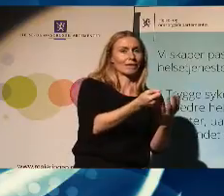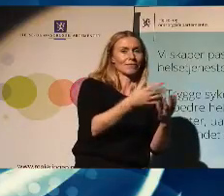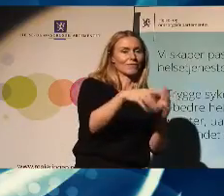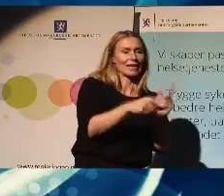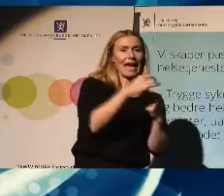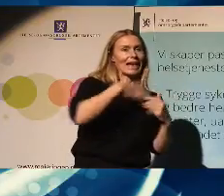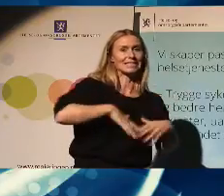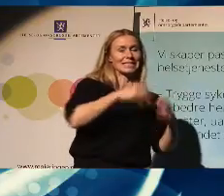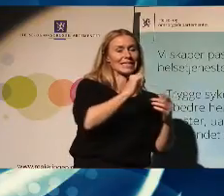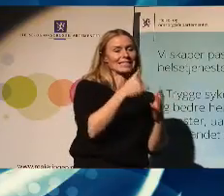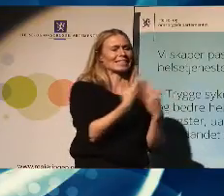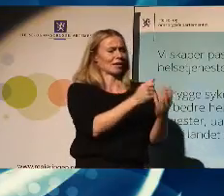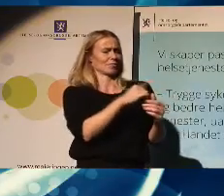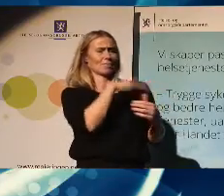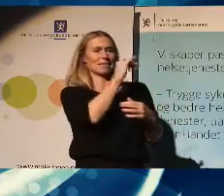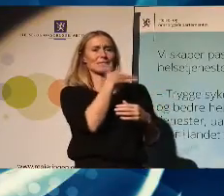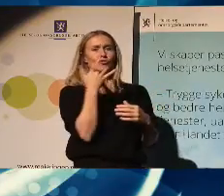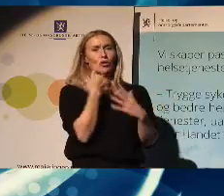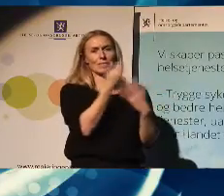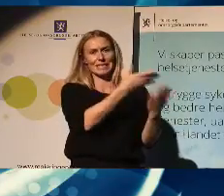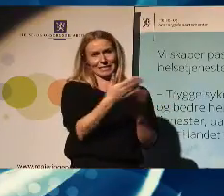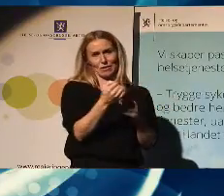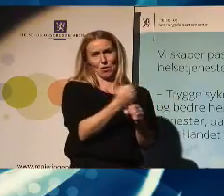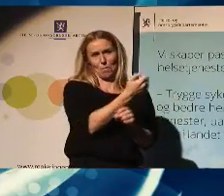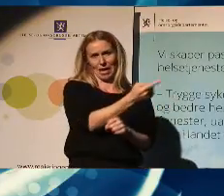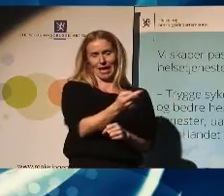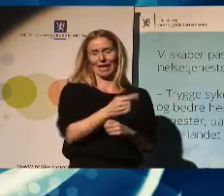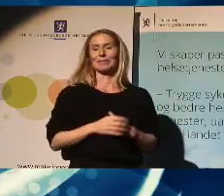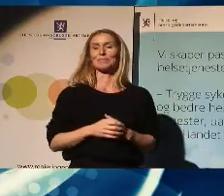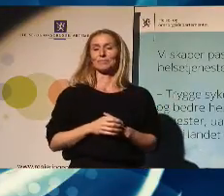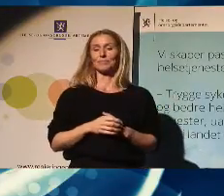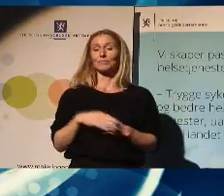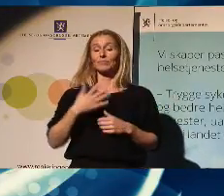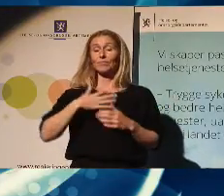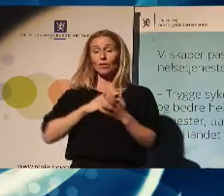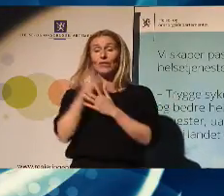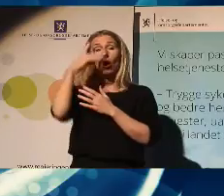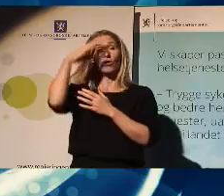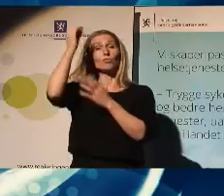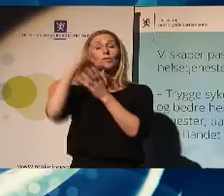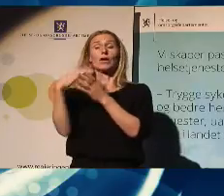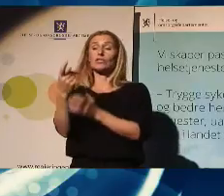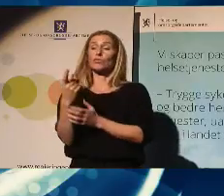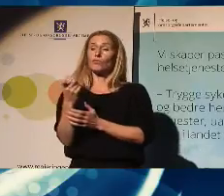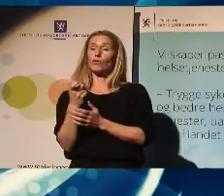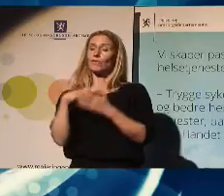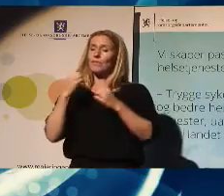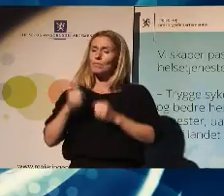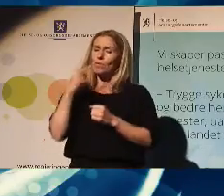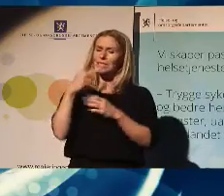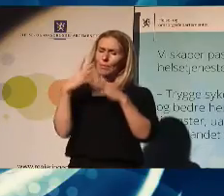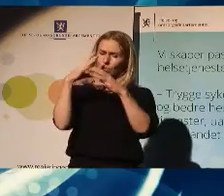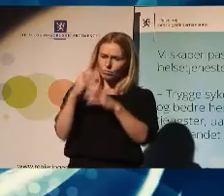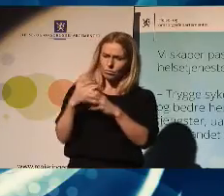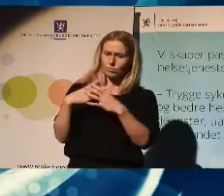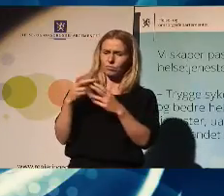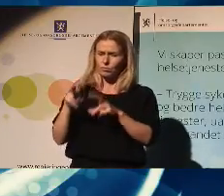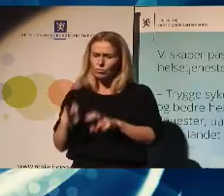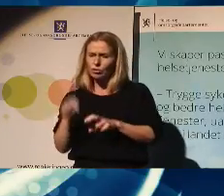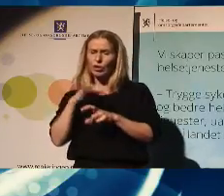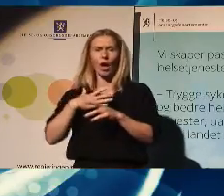jobbe I. Så det sånn at vi har noen kompetanseutfordringer, og vi må se på om vi har den kompetansen vi